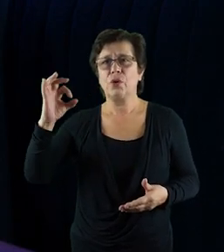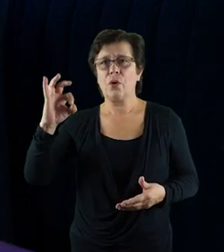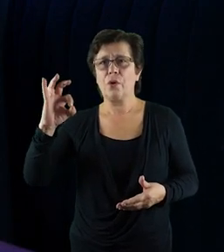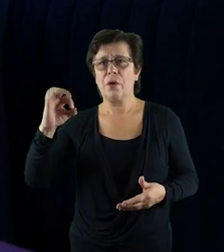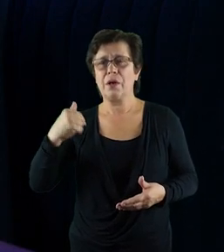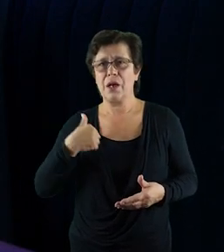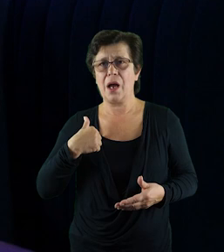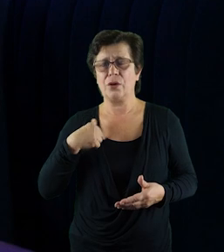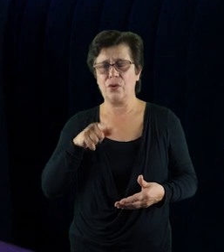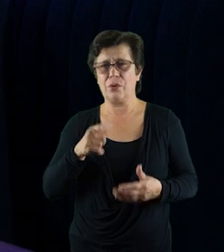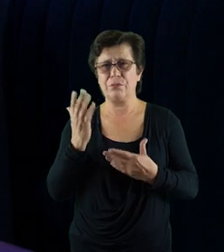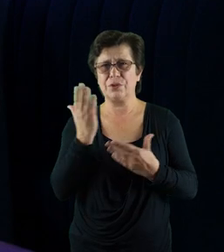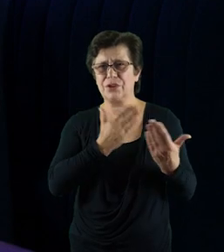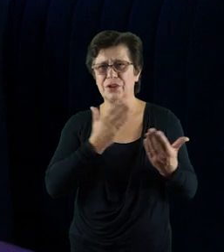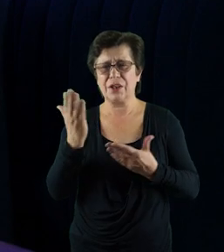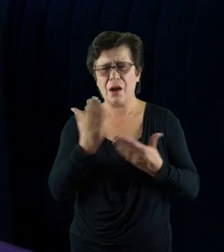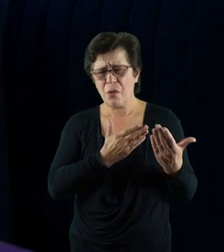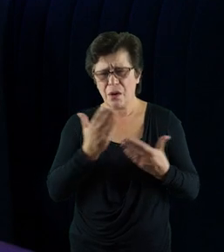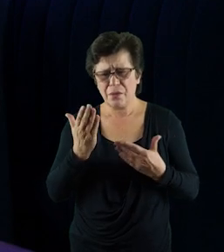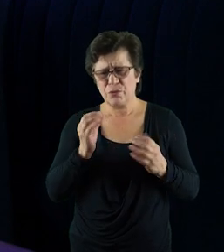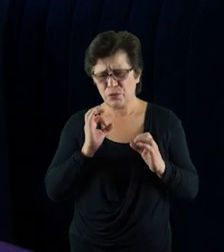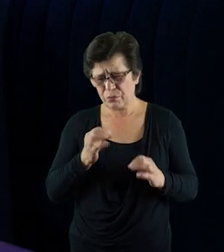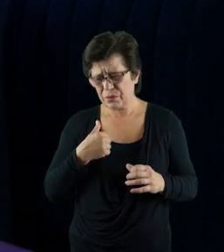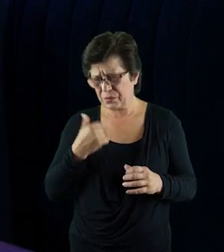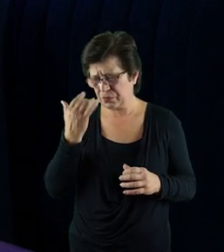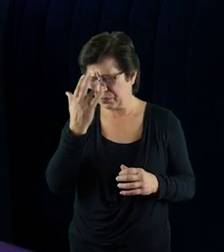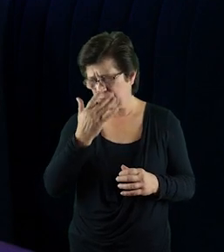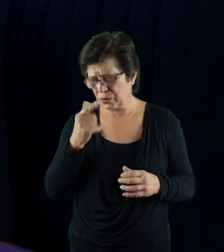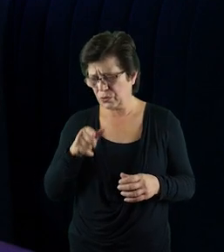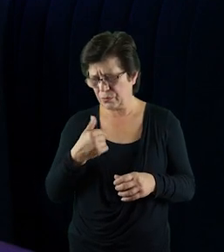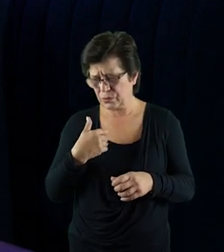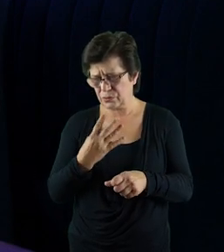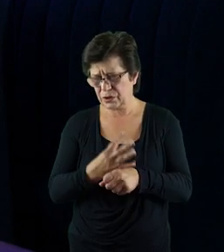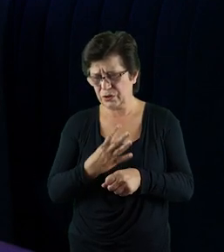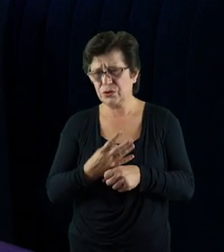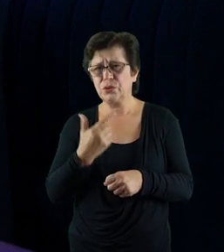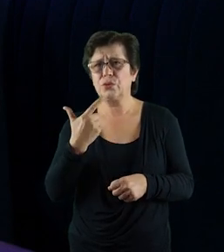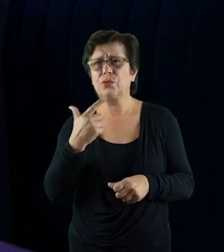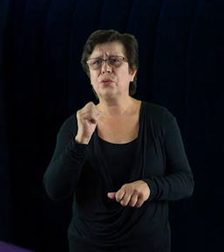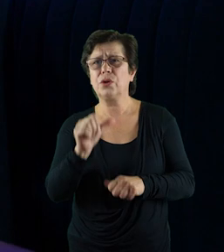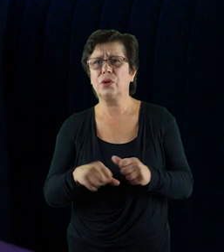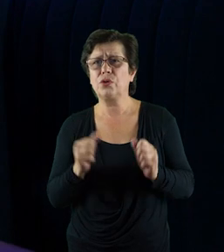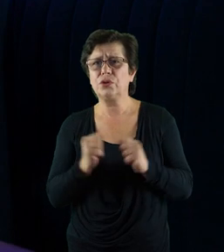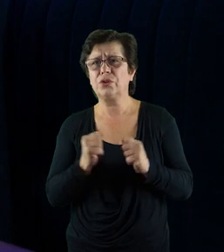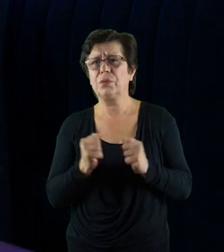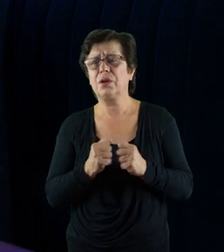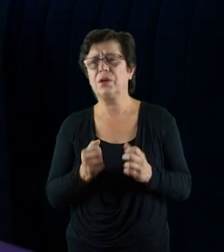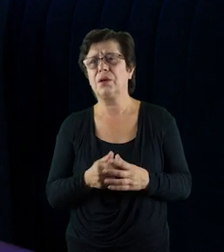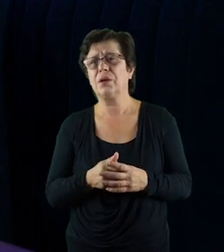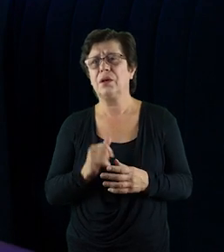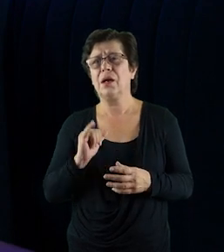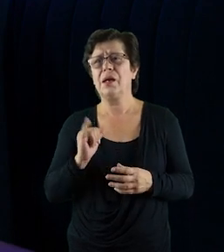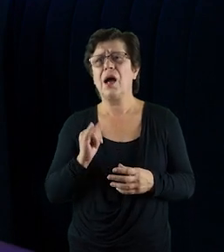Ja to przeczytałem i zastanawiam się, dobrze, ale to 42 rok, zima.